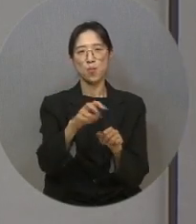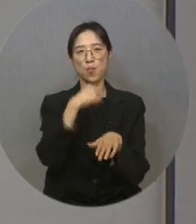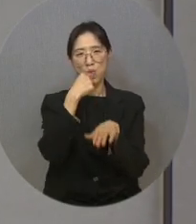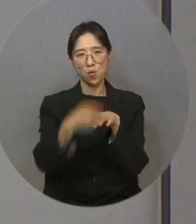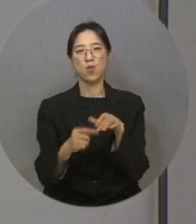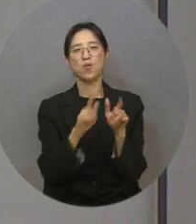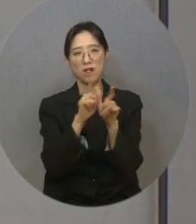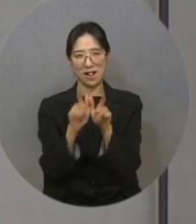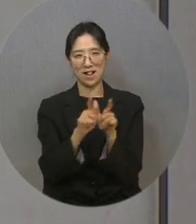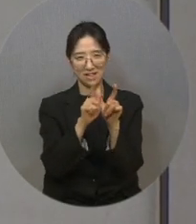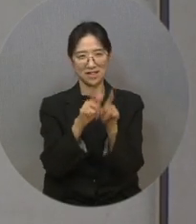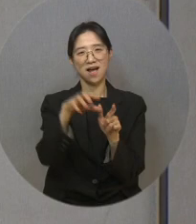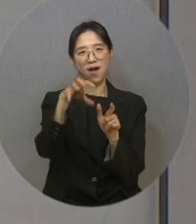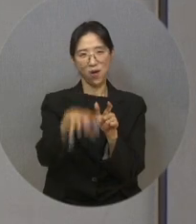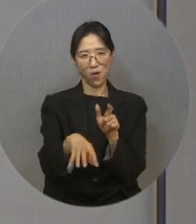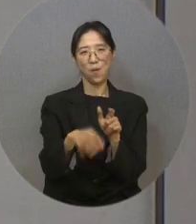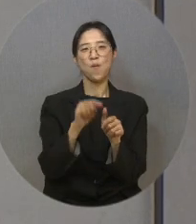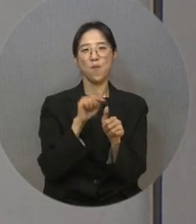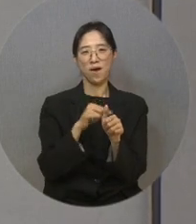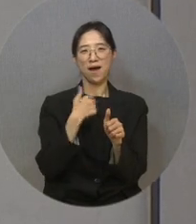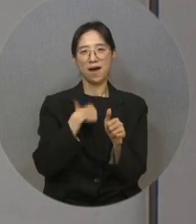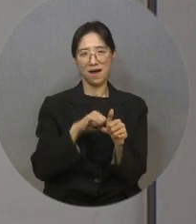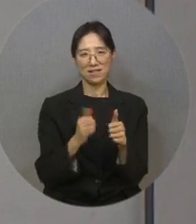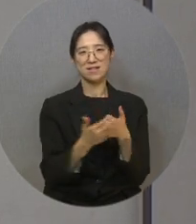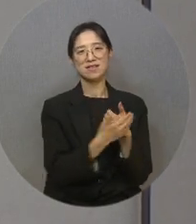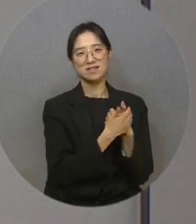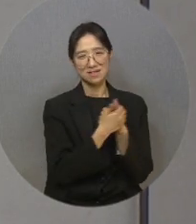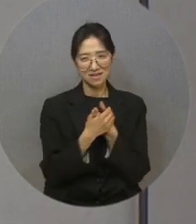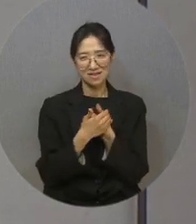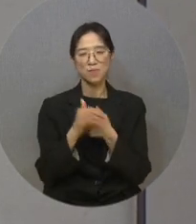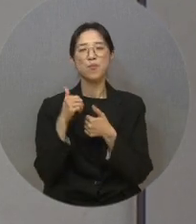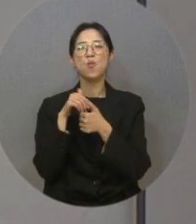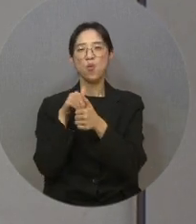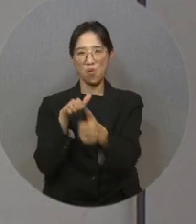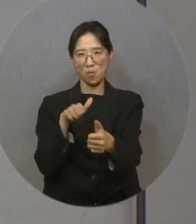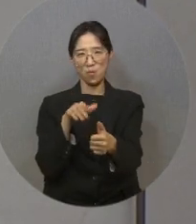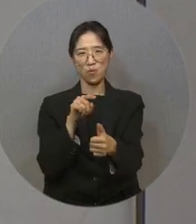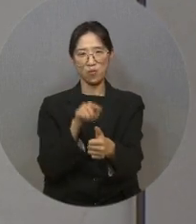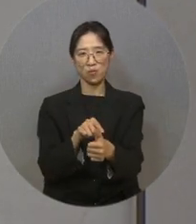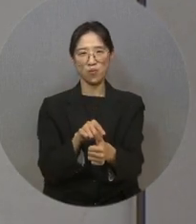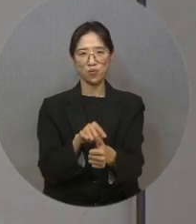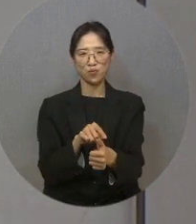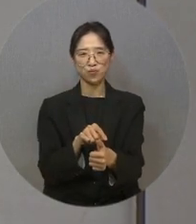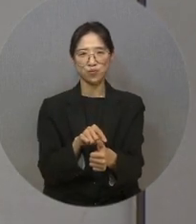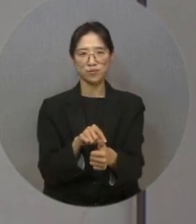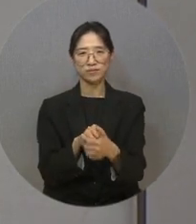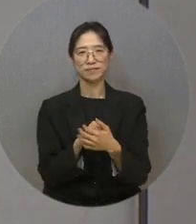곰족들이 사는 그 족으로 자기 친정으로 보내죠. 거기서